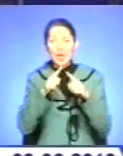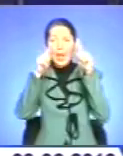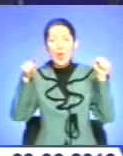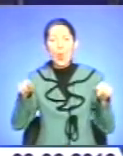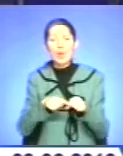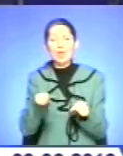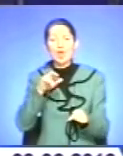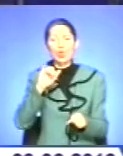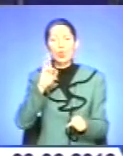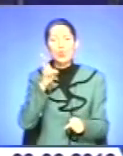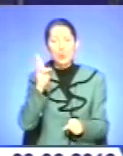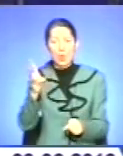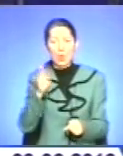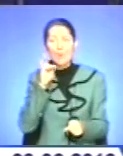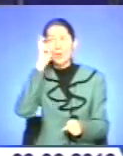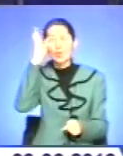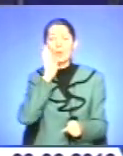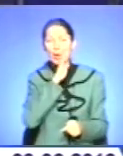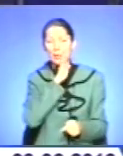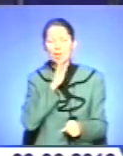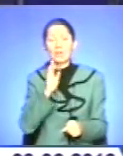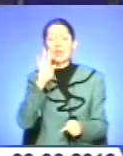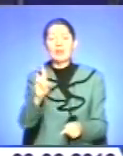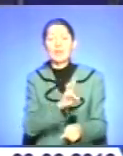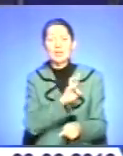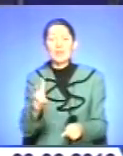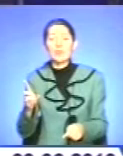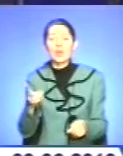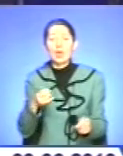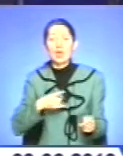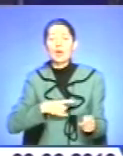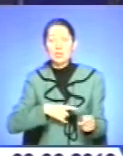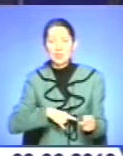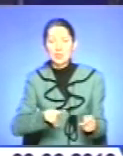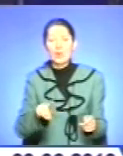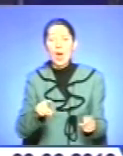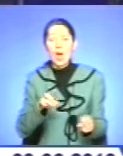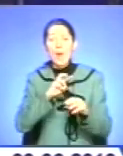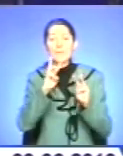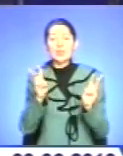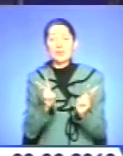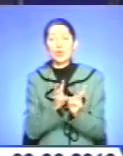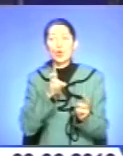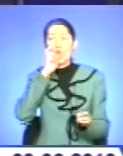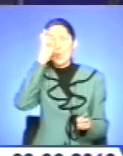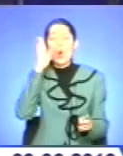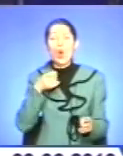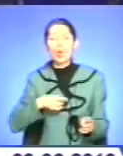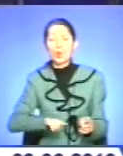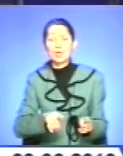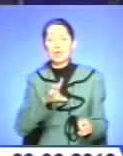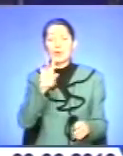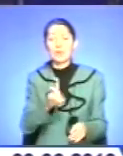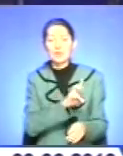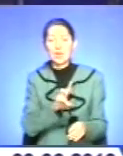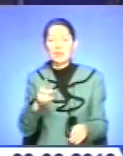чудотворного образа відбудеться у церкві Різдва Пресвятої Богородиці, що на вулиці Клима Савури, 6, о 16 годині. Зараз